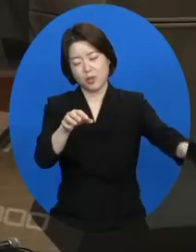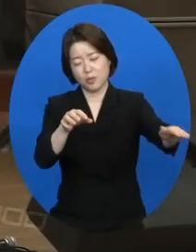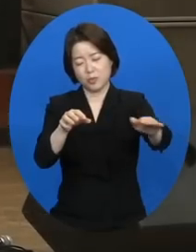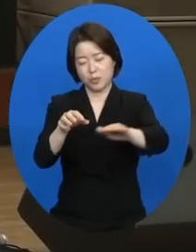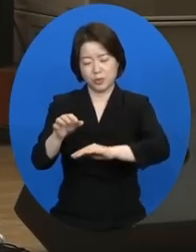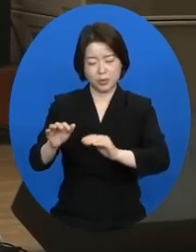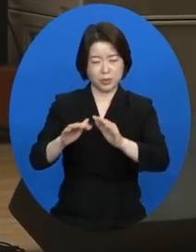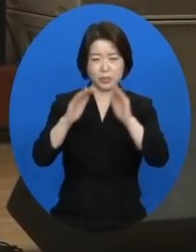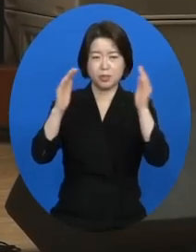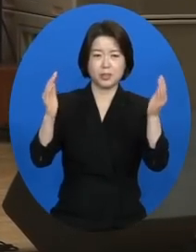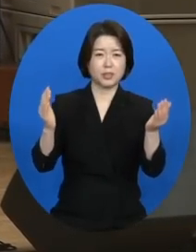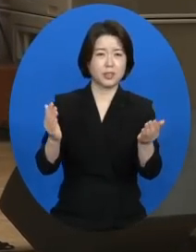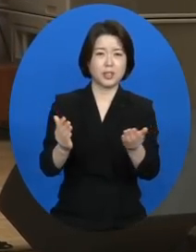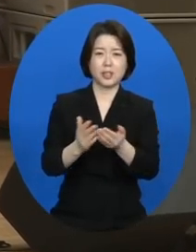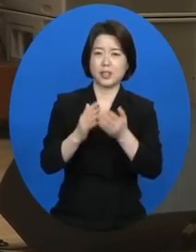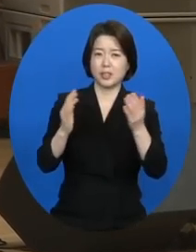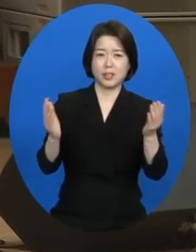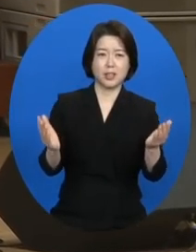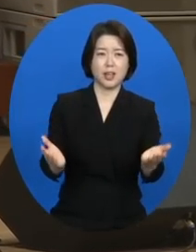모두